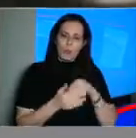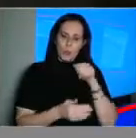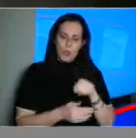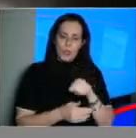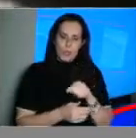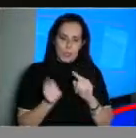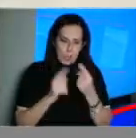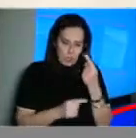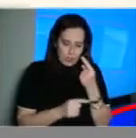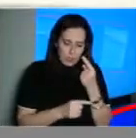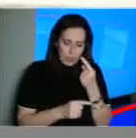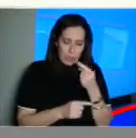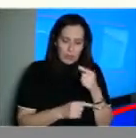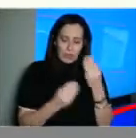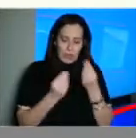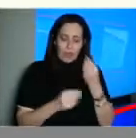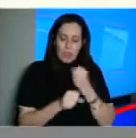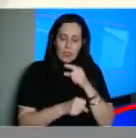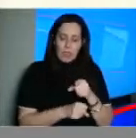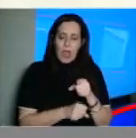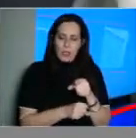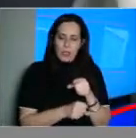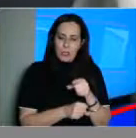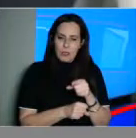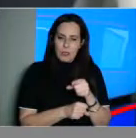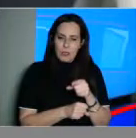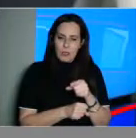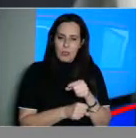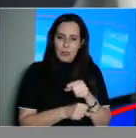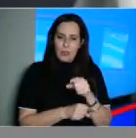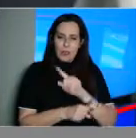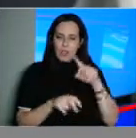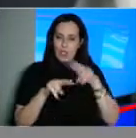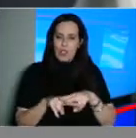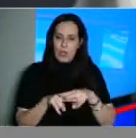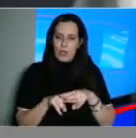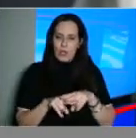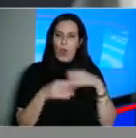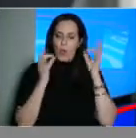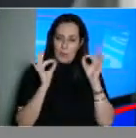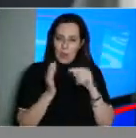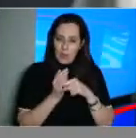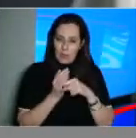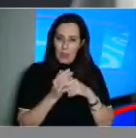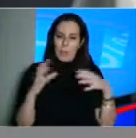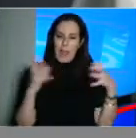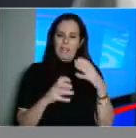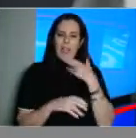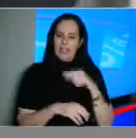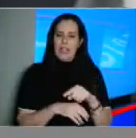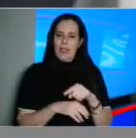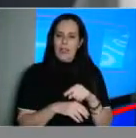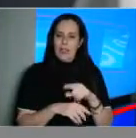זה התרחש, ואת השבר שזה גרם בקרב אלו שנשארו שם, ובעיקר בחברה